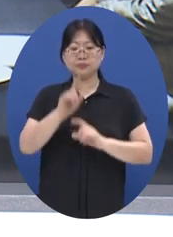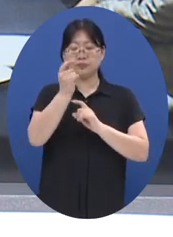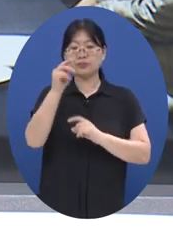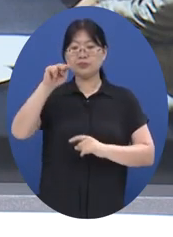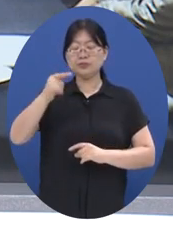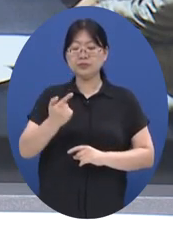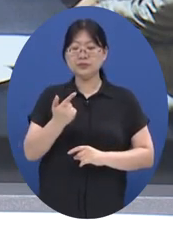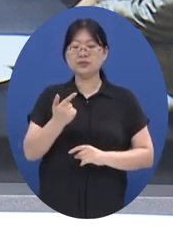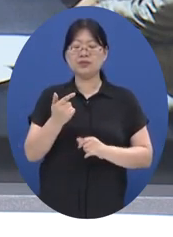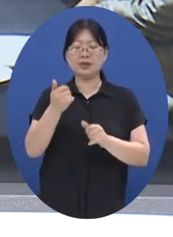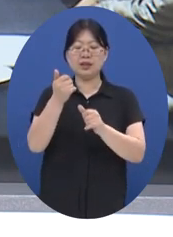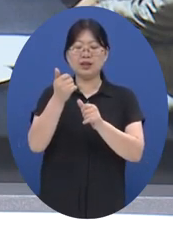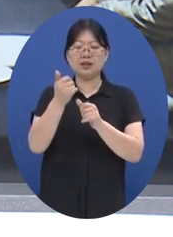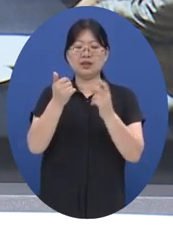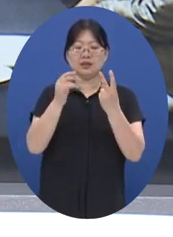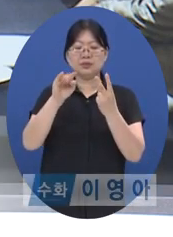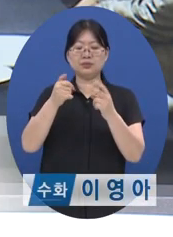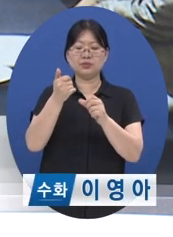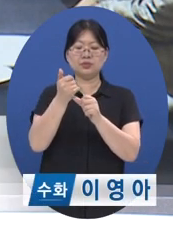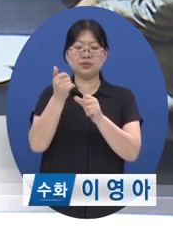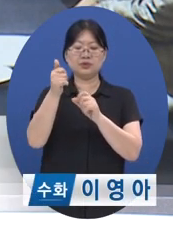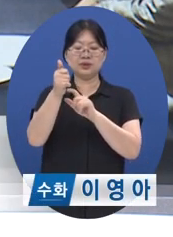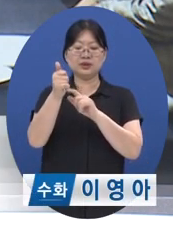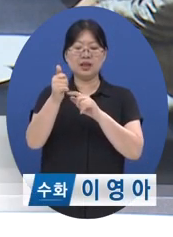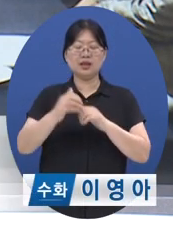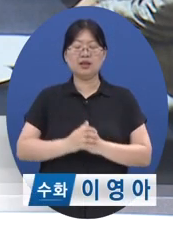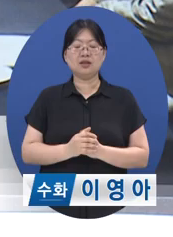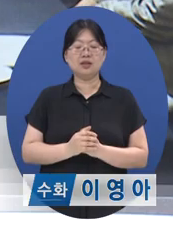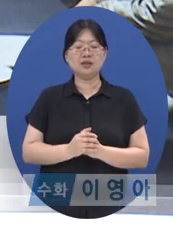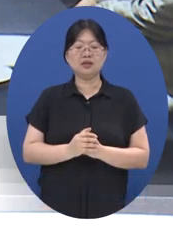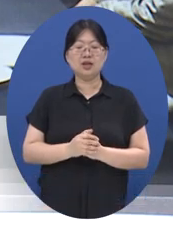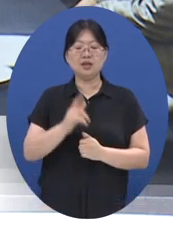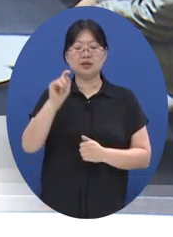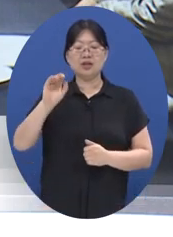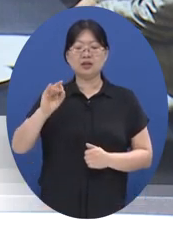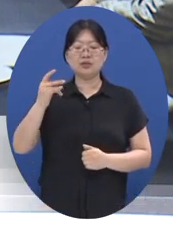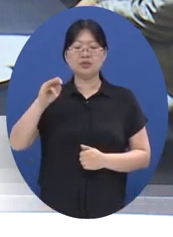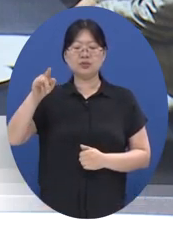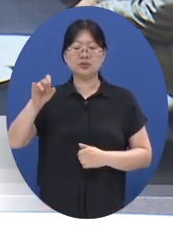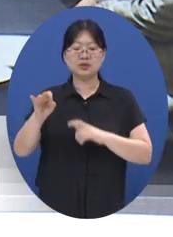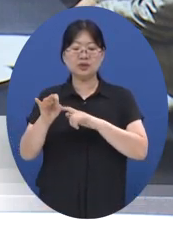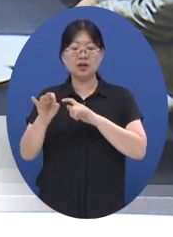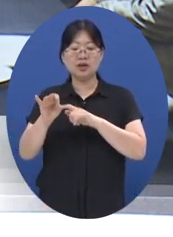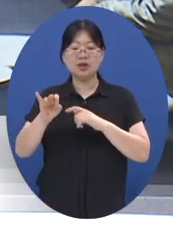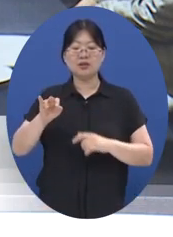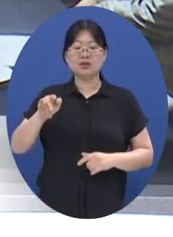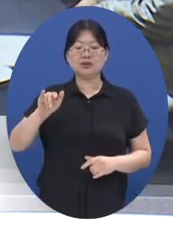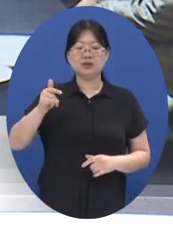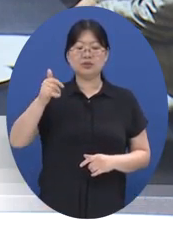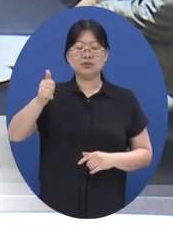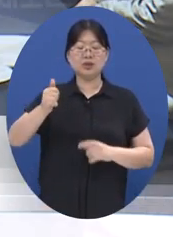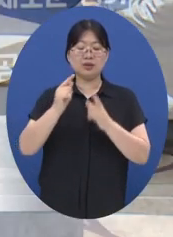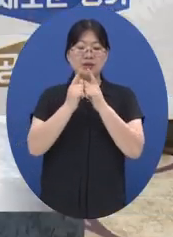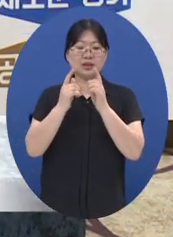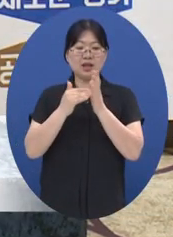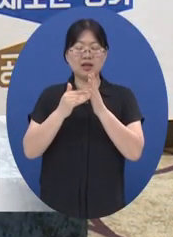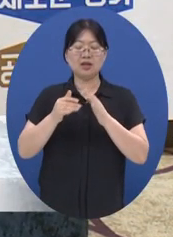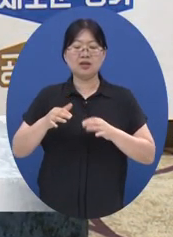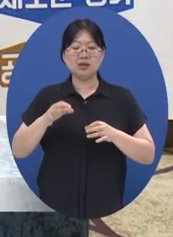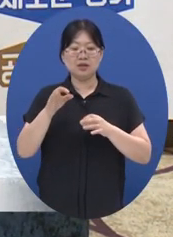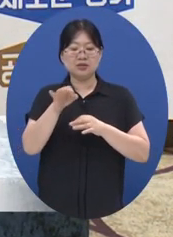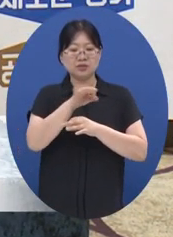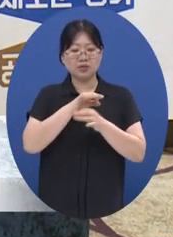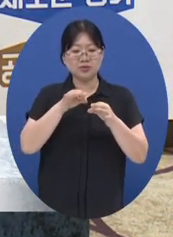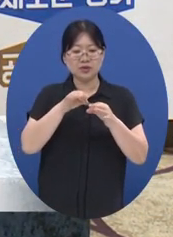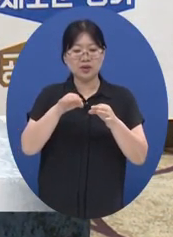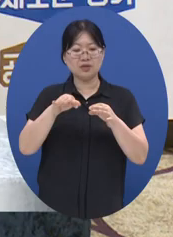이 퍼슨 경우도 행동이 부산은 10일 저녁 쏜 노 호텔에서 부화 중국 광둥성 상무위원 겸 선정 부장을 만나 경제 통상